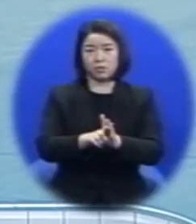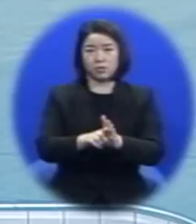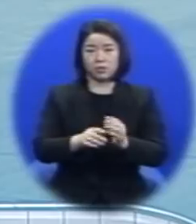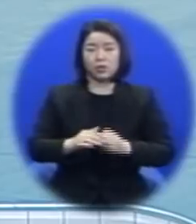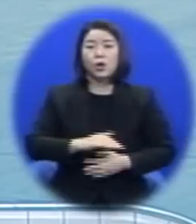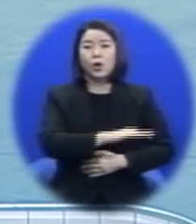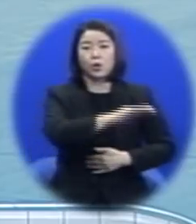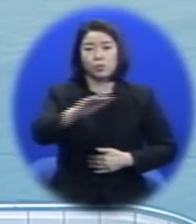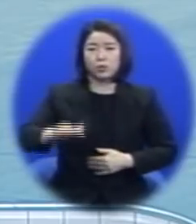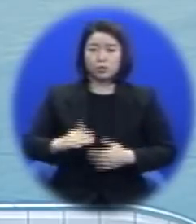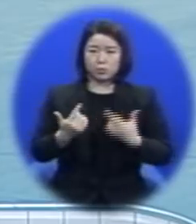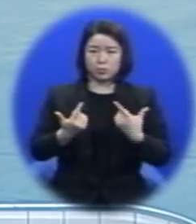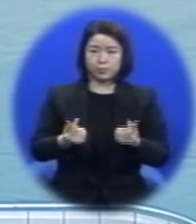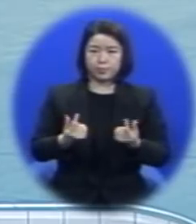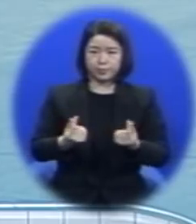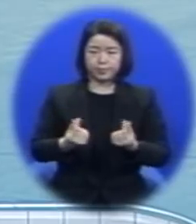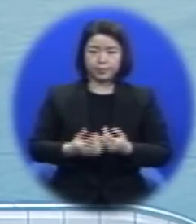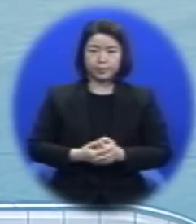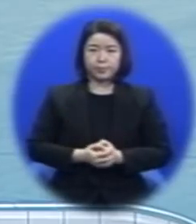우리도 마찬가지입니다.